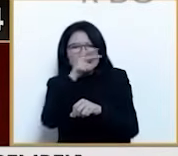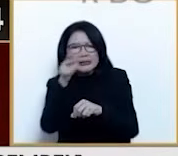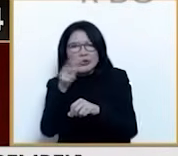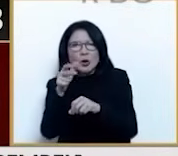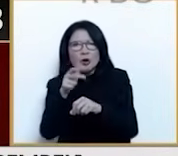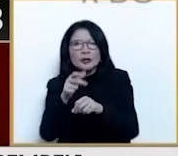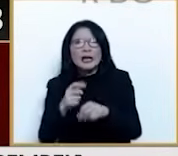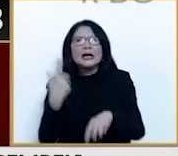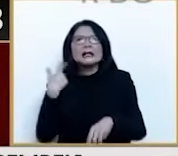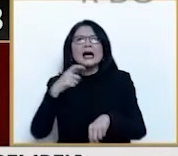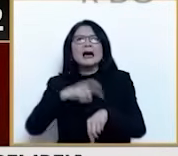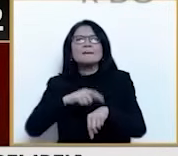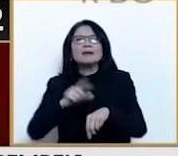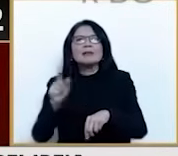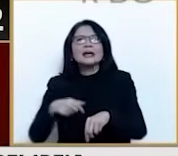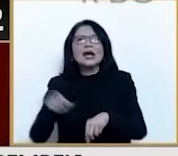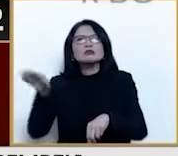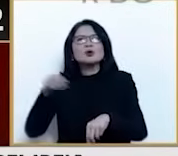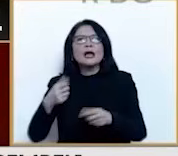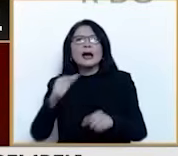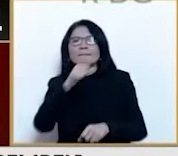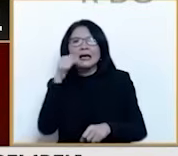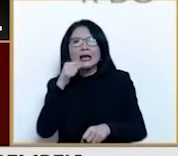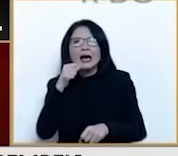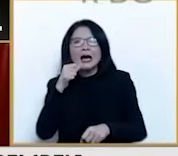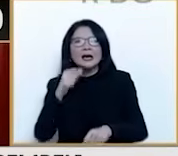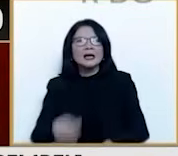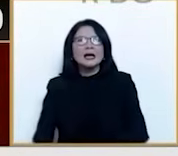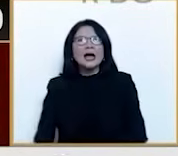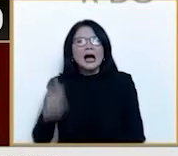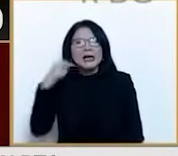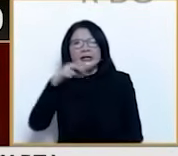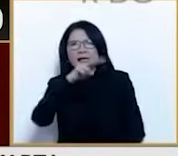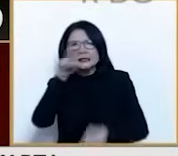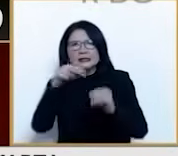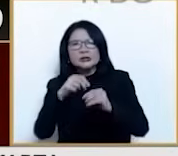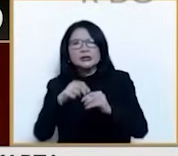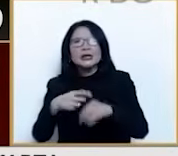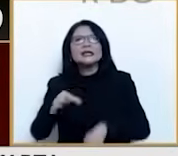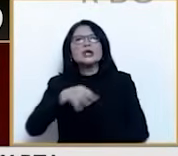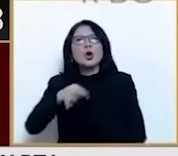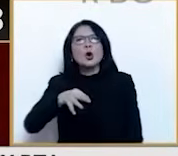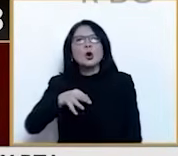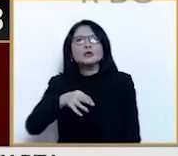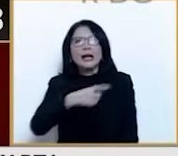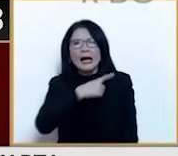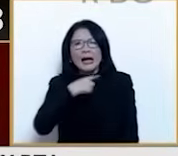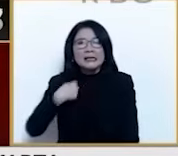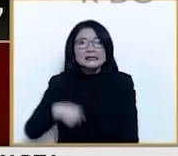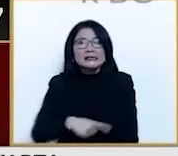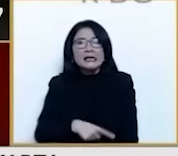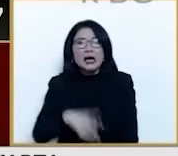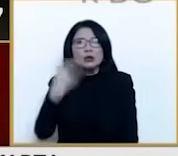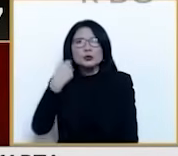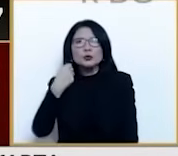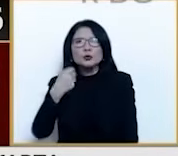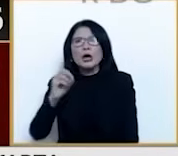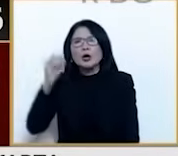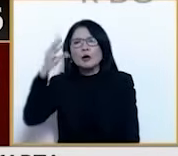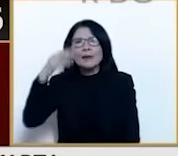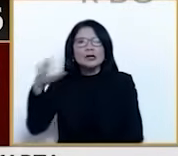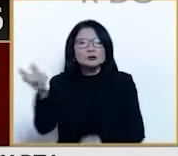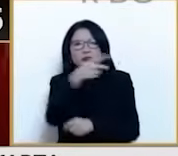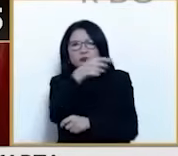tahu kapan zona merah. Yang ketiganya ada truk embun, sudah dilakukan di kota-kota di Cina, tiap pagi disemprot, ngambil